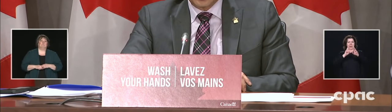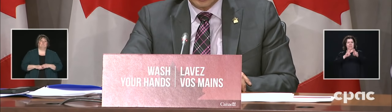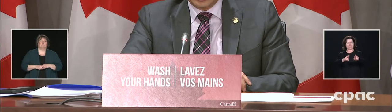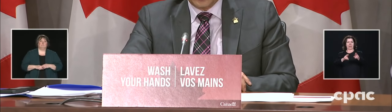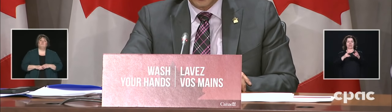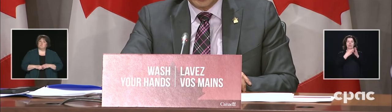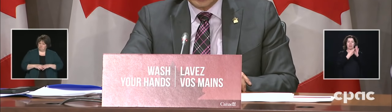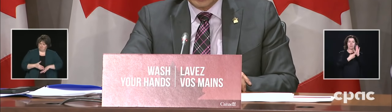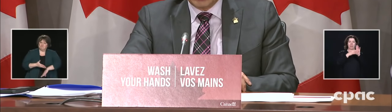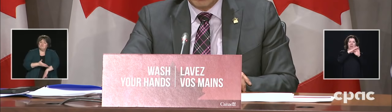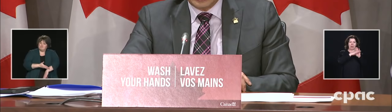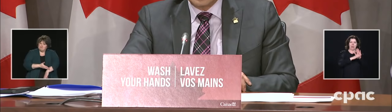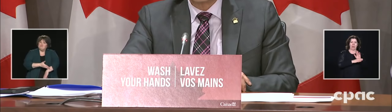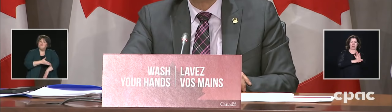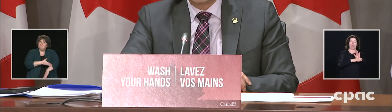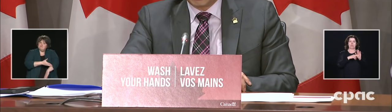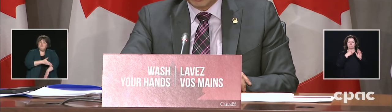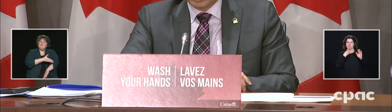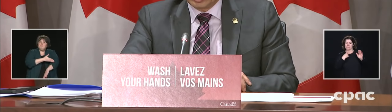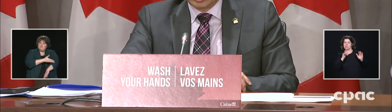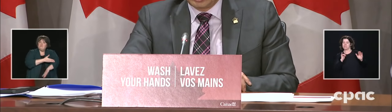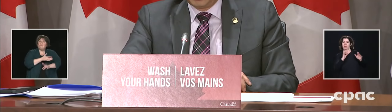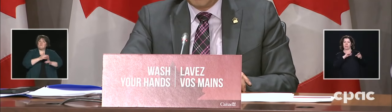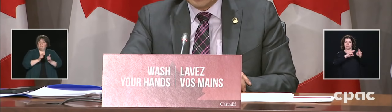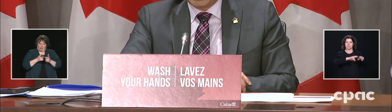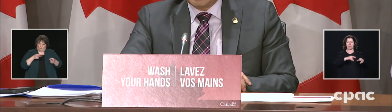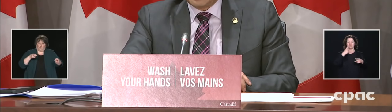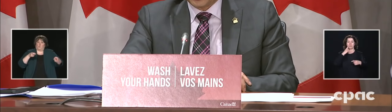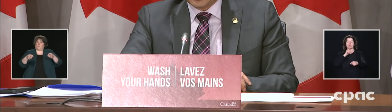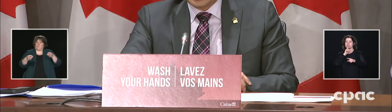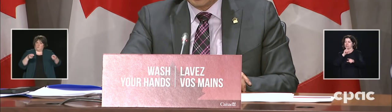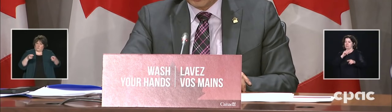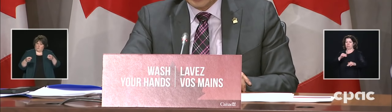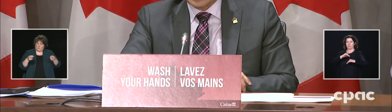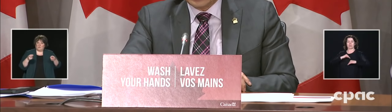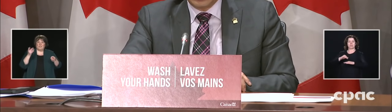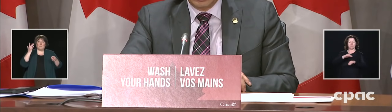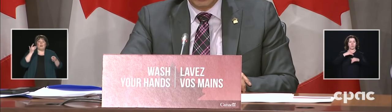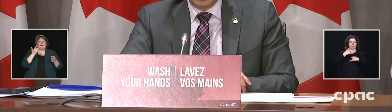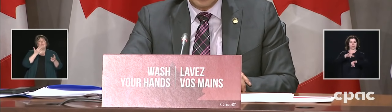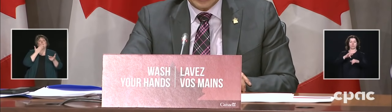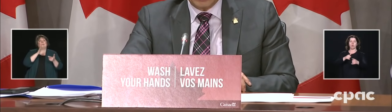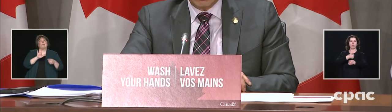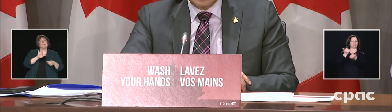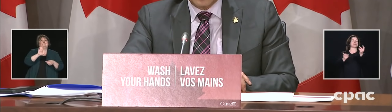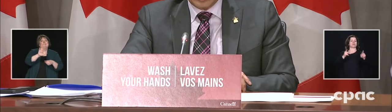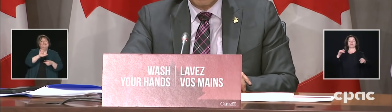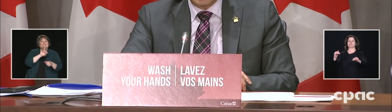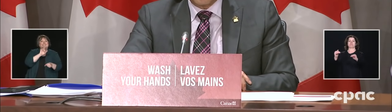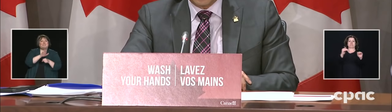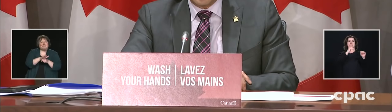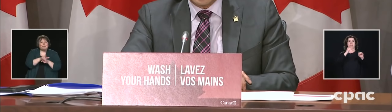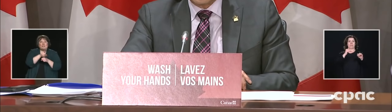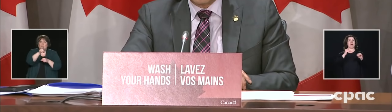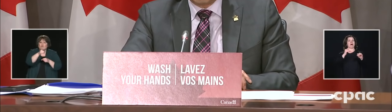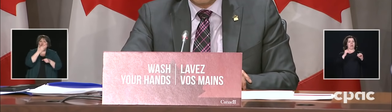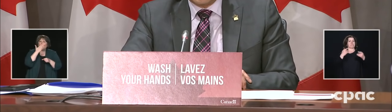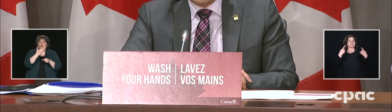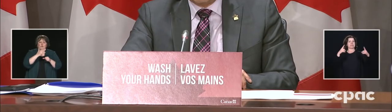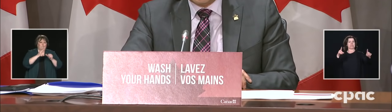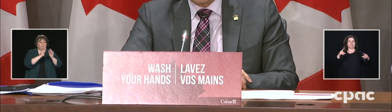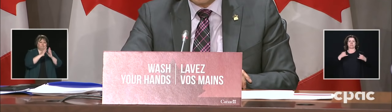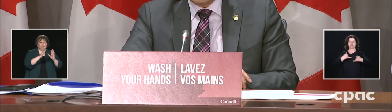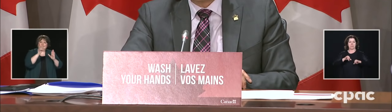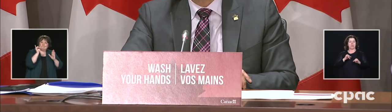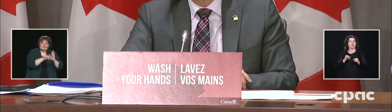pour assurer leur protection et celle des autres, nous faisons des progrès concrets dans le ralentissement de la propagation